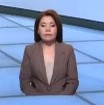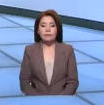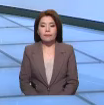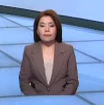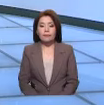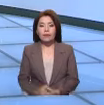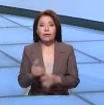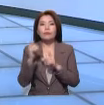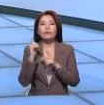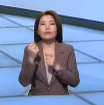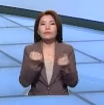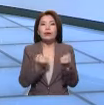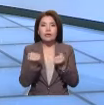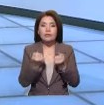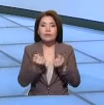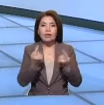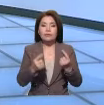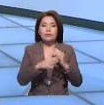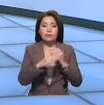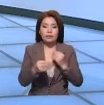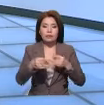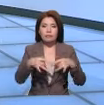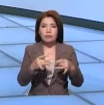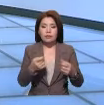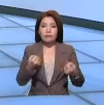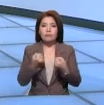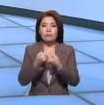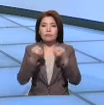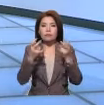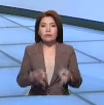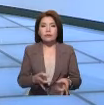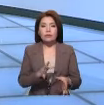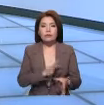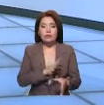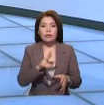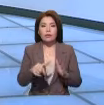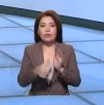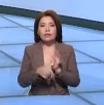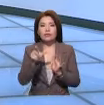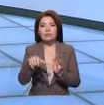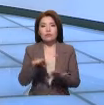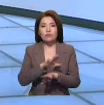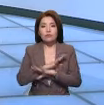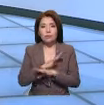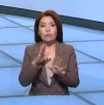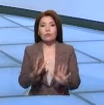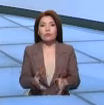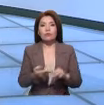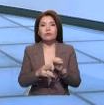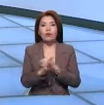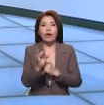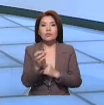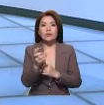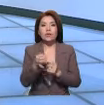Жүк көлігімен жеңіл автокөлік соқтығыста. Алматы-Екатеринбург тас жолында орын алған жол апатынан 6 адам қаза тапты. Оқиға Ақсу Айулы кентінен